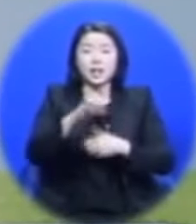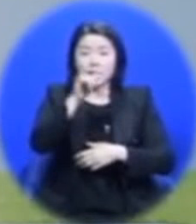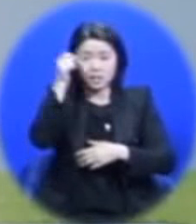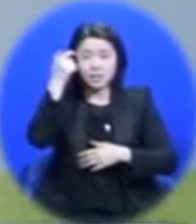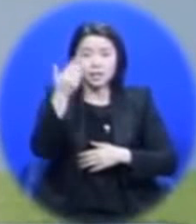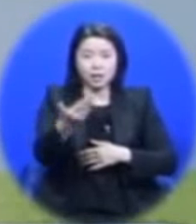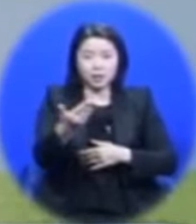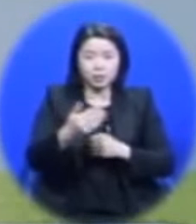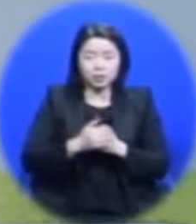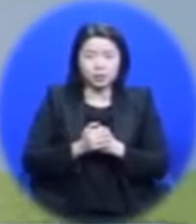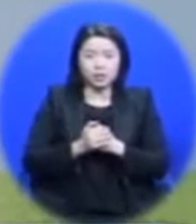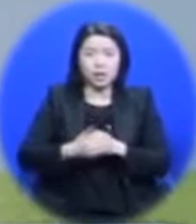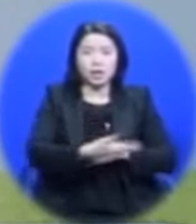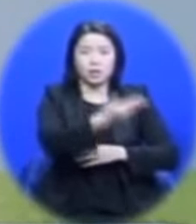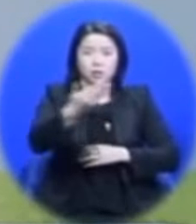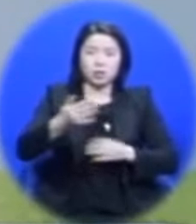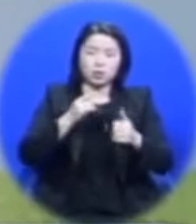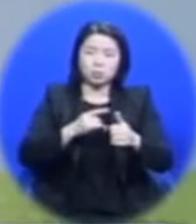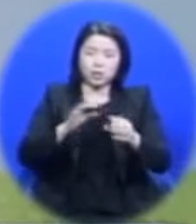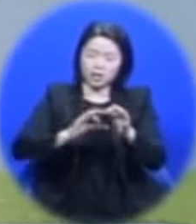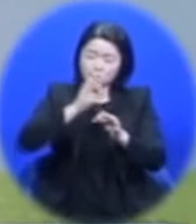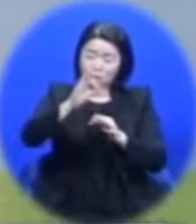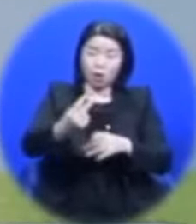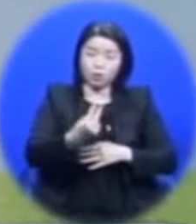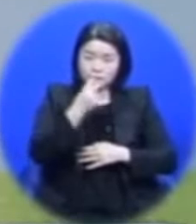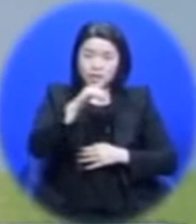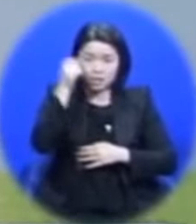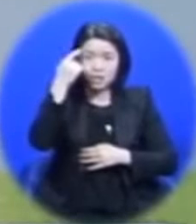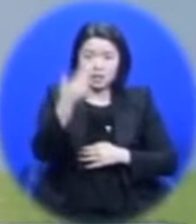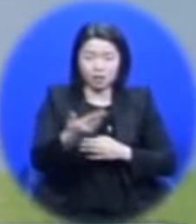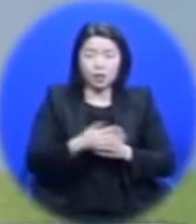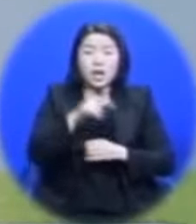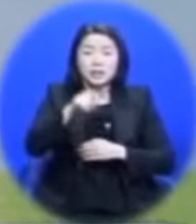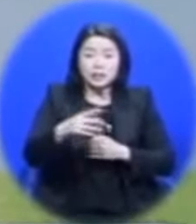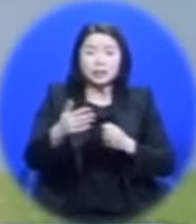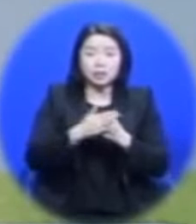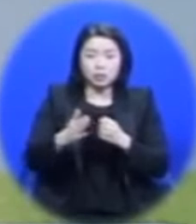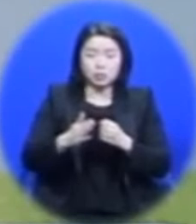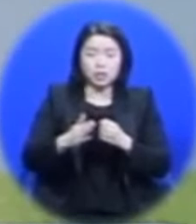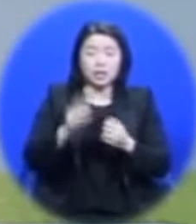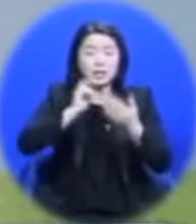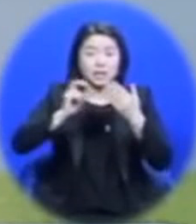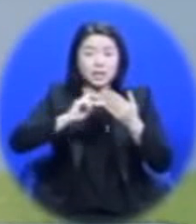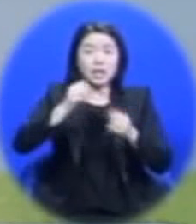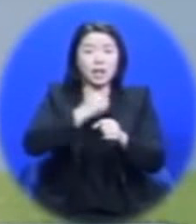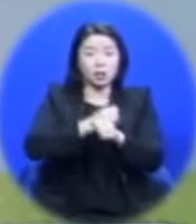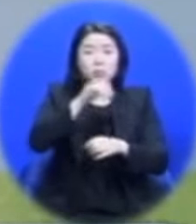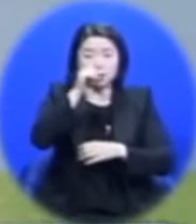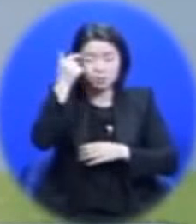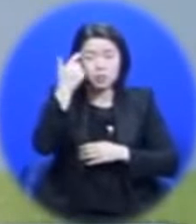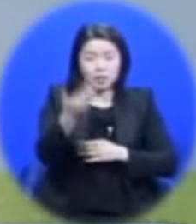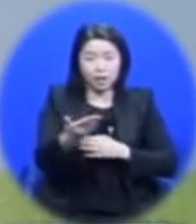있잖아요. 여러분에게 영생이 있잖아요. 그것으로 인하여 찬양하십니까?